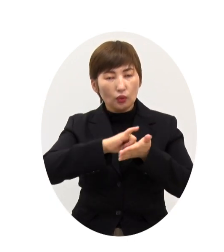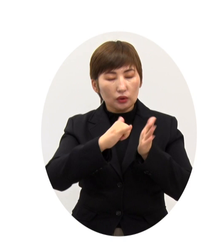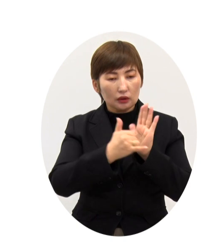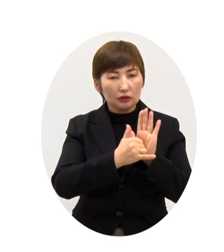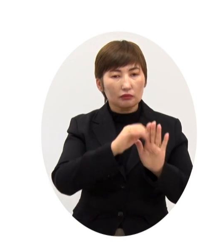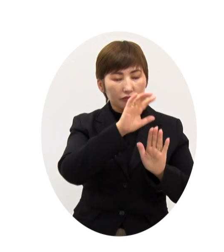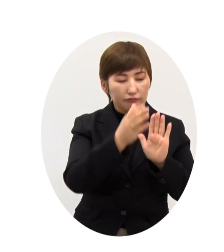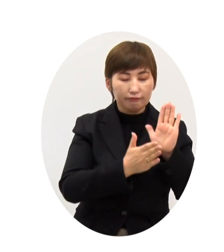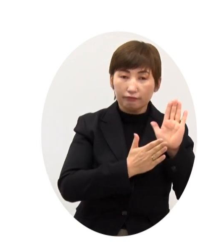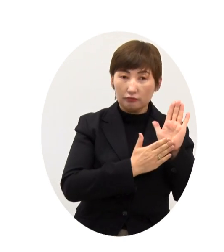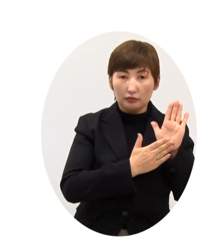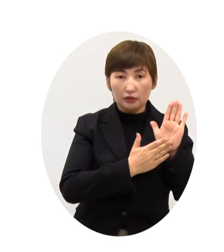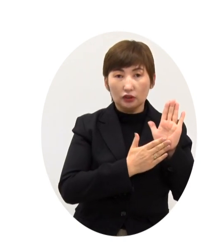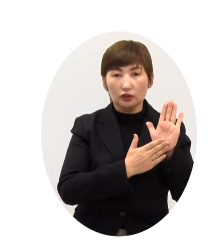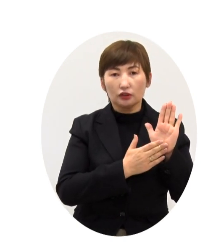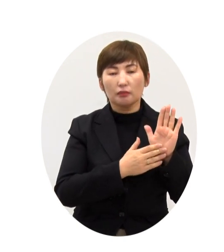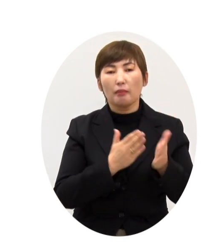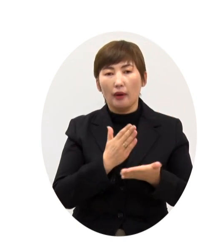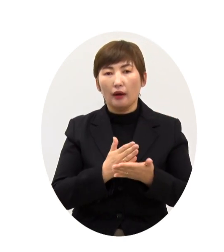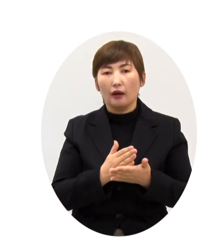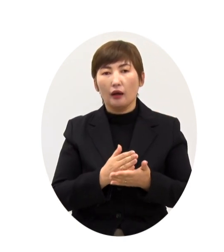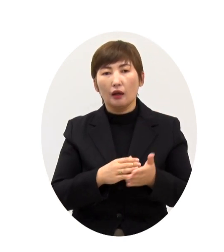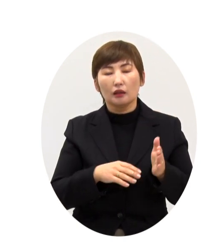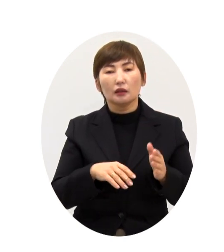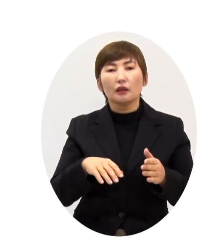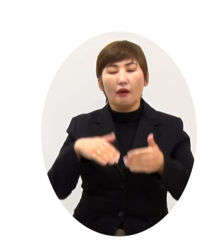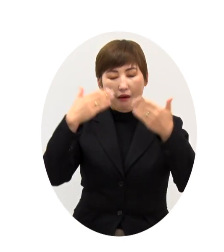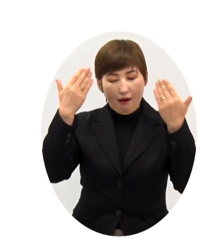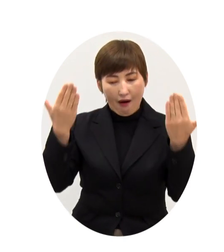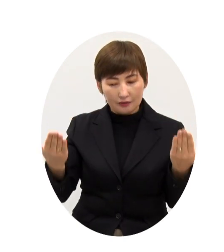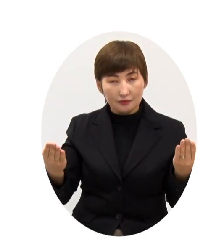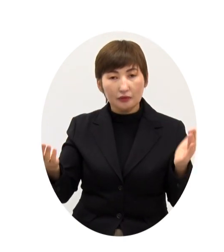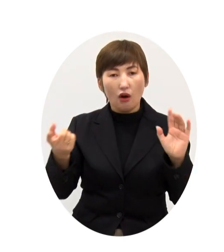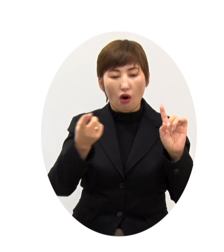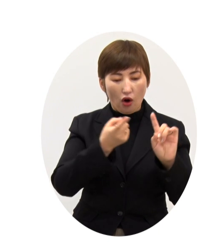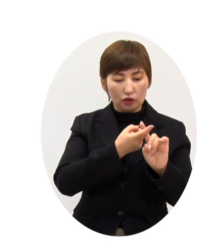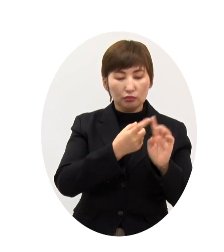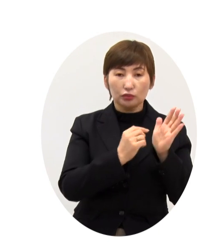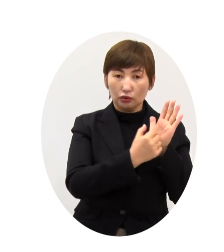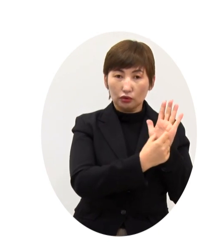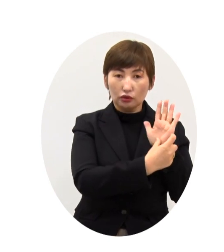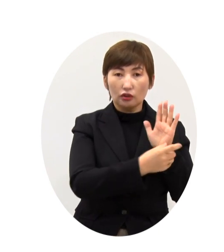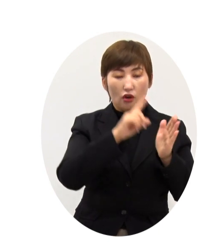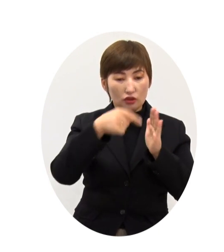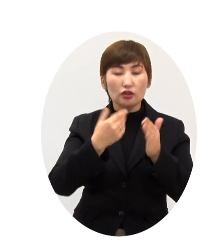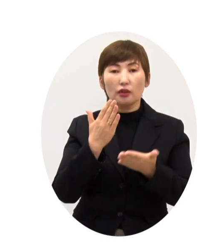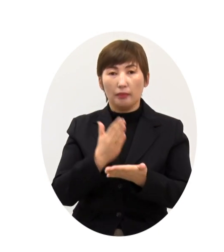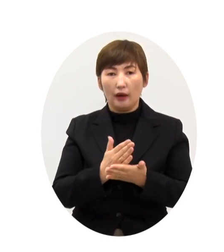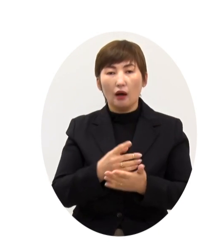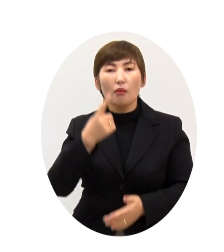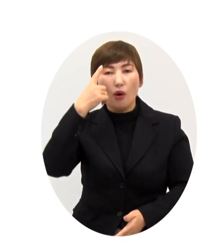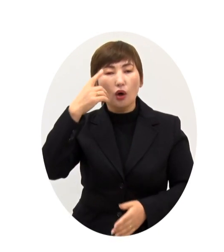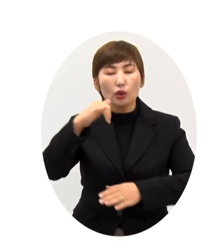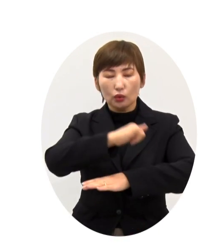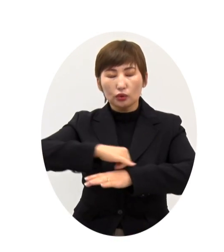оршсон хүрдийг тус тус дүрсэлнэ. Хүрдийг хадгаар дээдлэн шүлдсэн байдаг зэрэг онцлогтой.